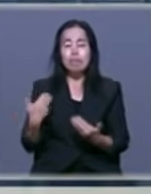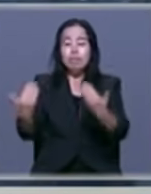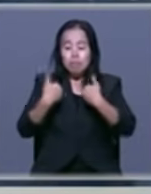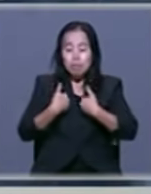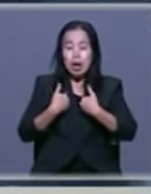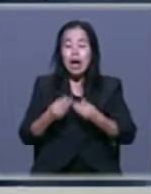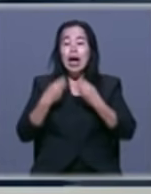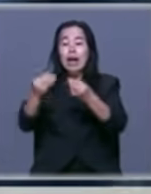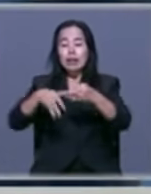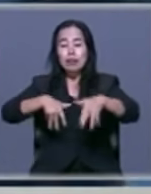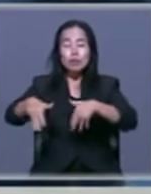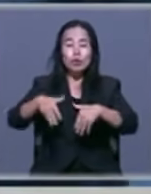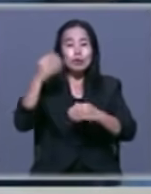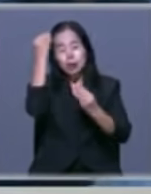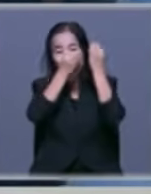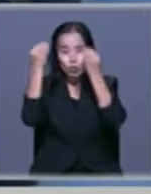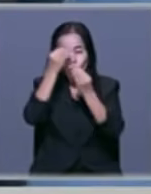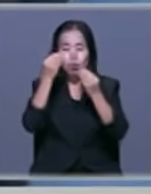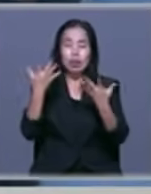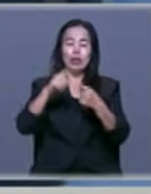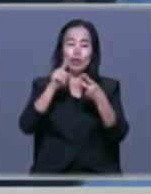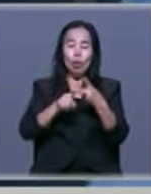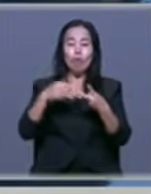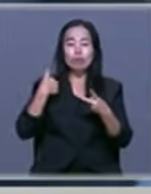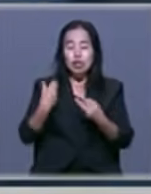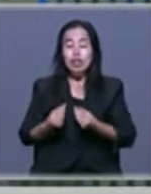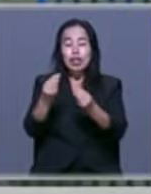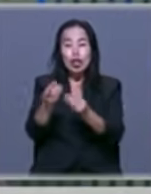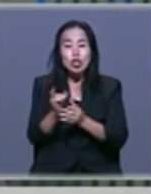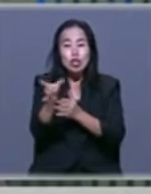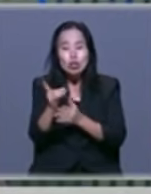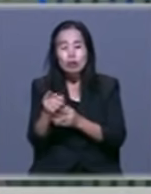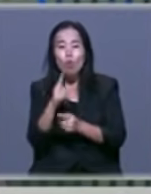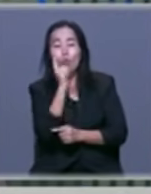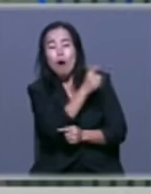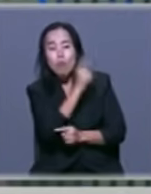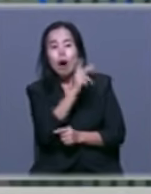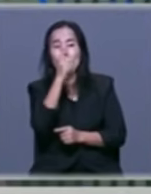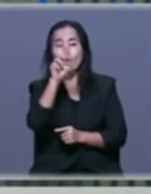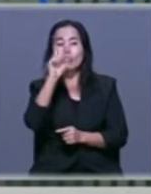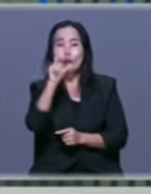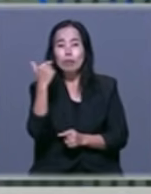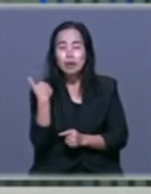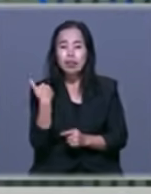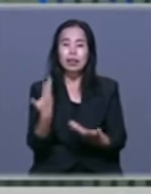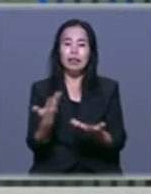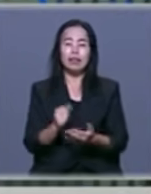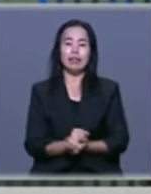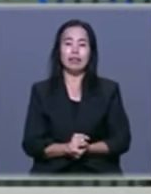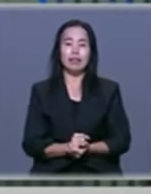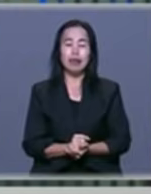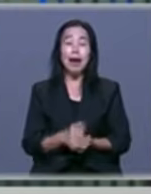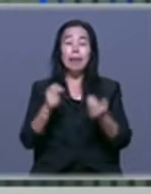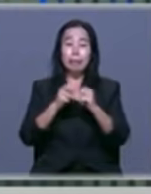ชนสับสนหรือว่ามีการยั่ว ย ุหรือมีการวิจารณ์คสช.หรืออะไรต่างๆเนี่ยปัญหาของมันไม่ใช่ว่